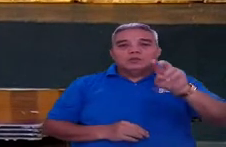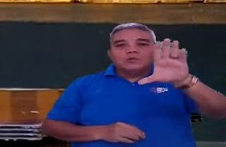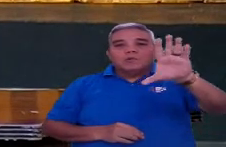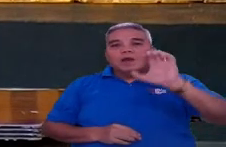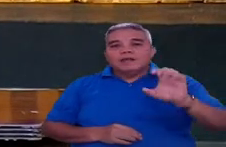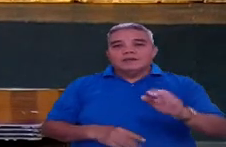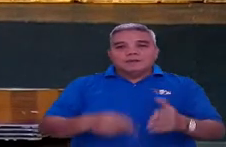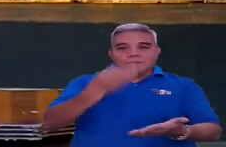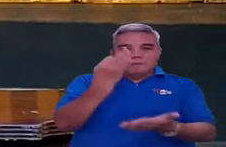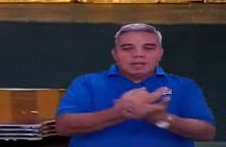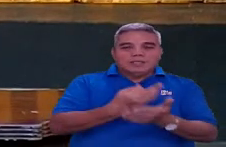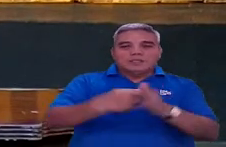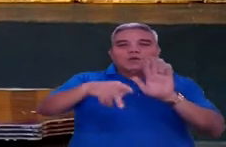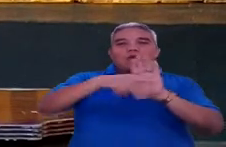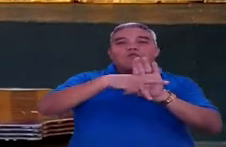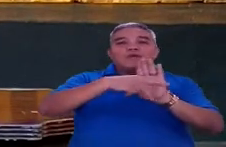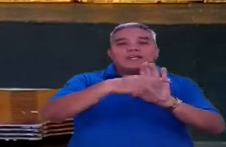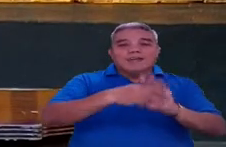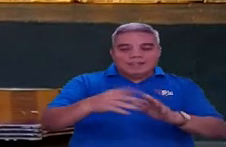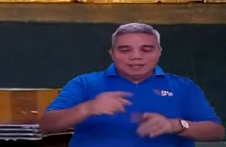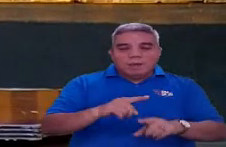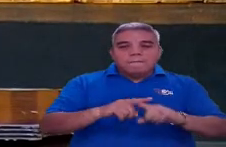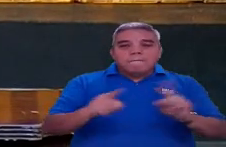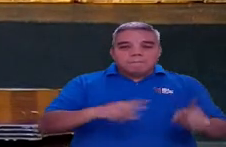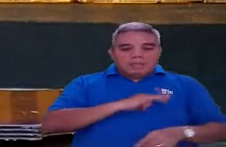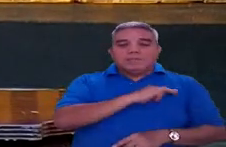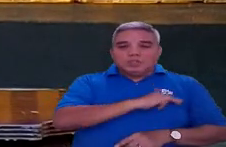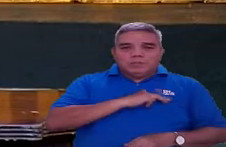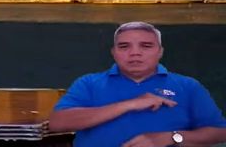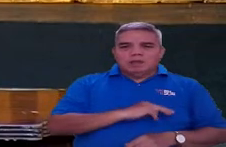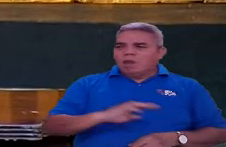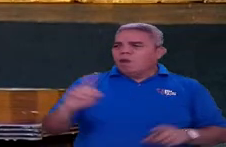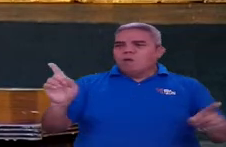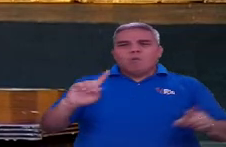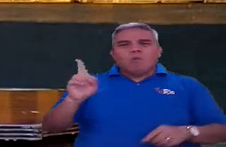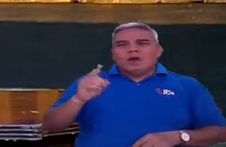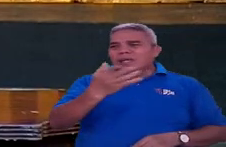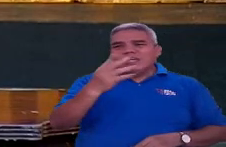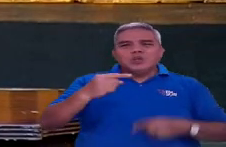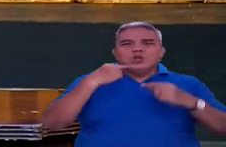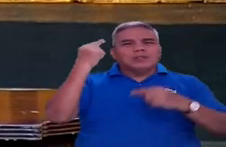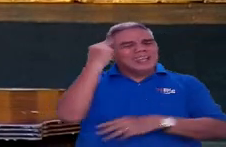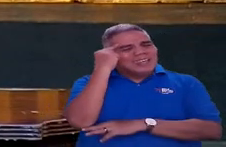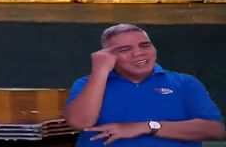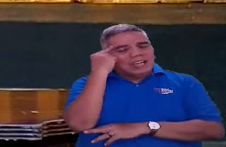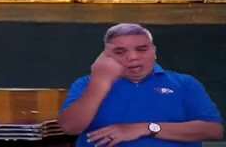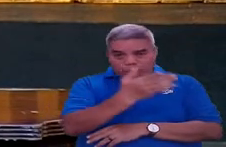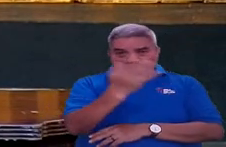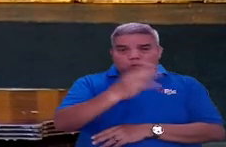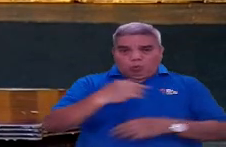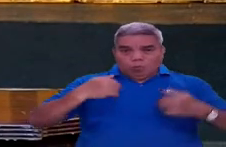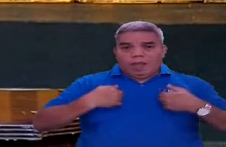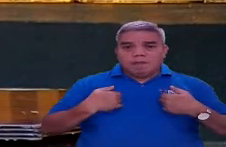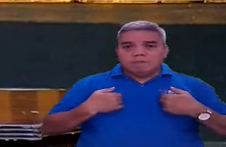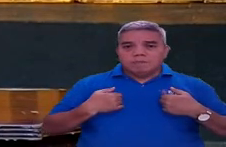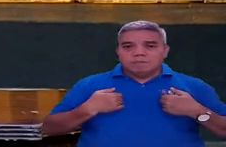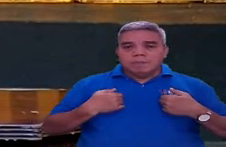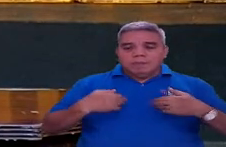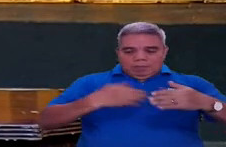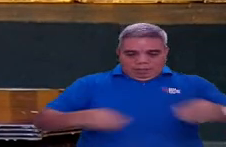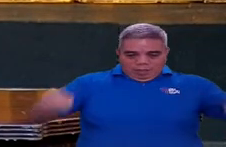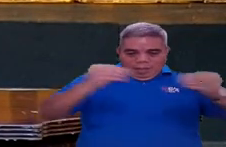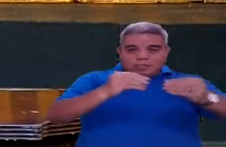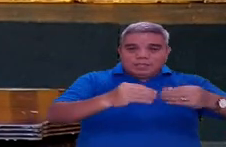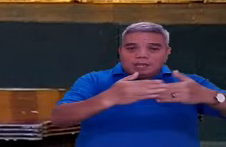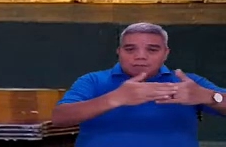200 pesos pa lang ang offering natin. Mag-mission-mission ka na. What are you thinking? Are you going to help